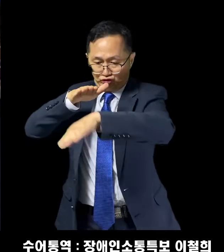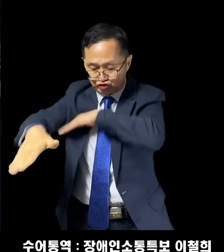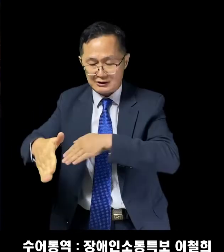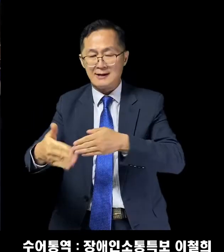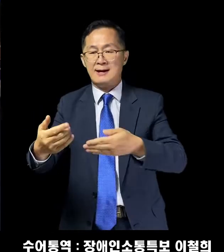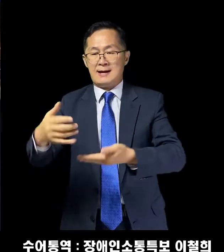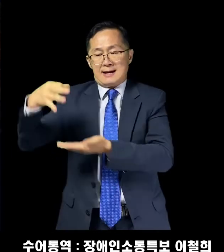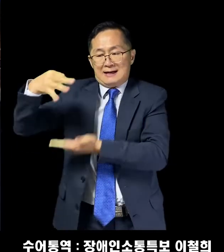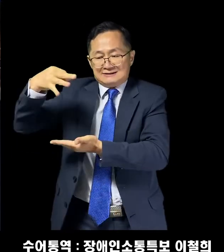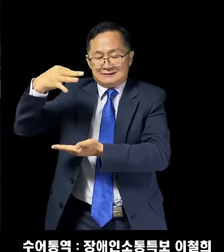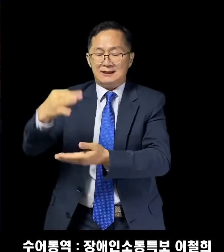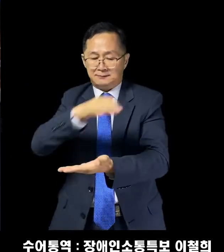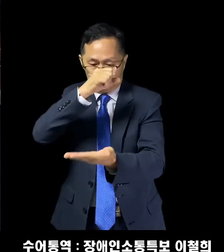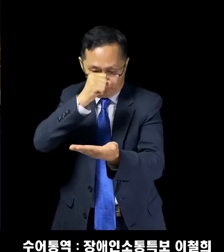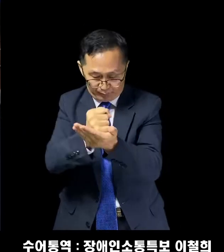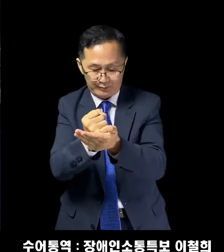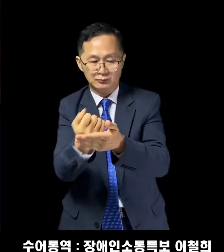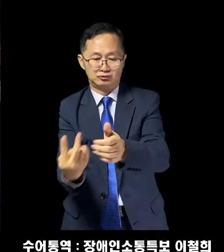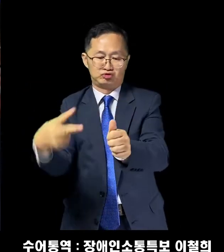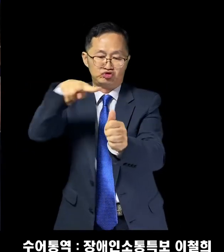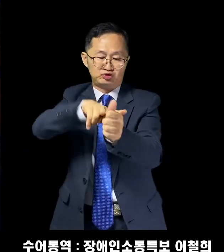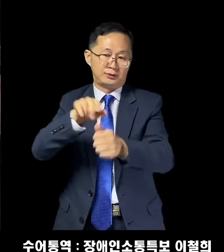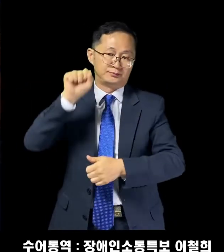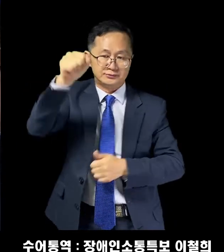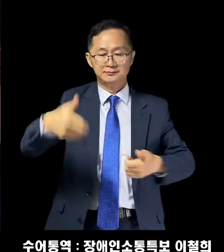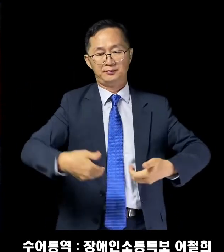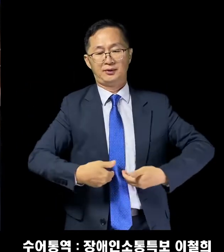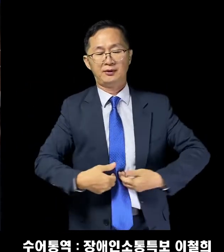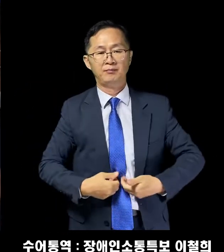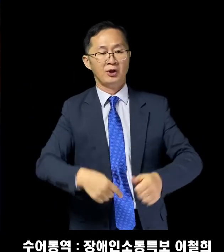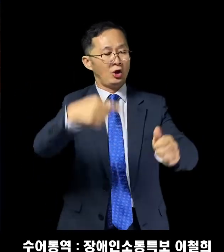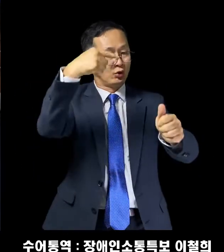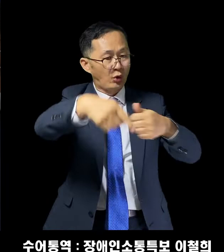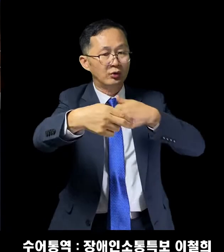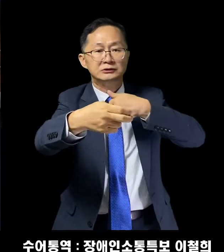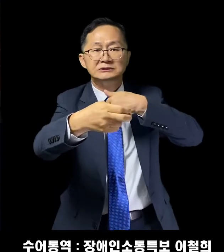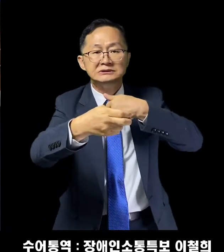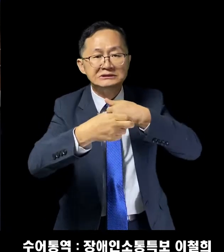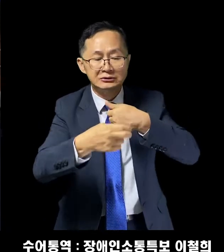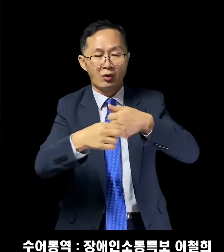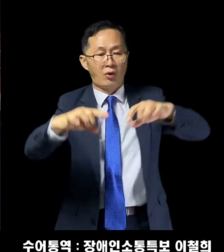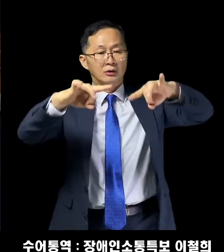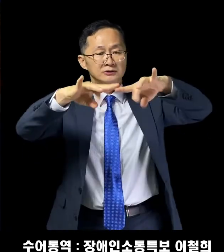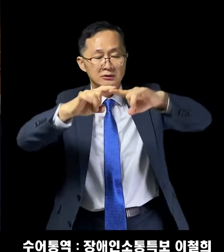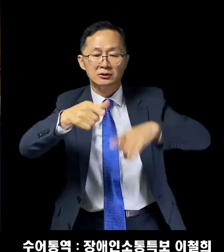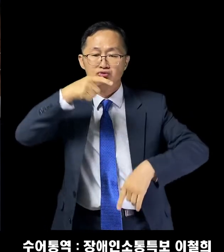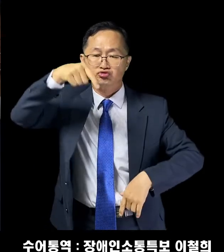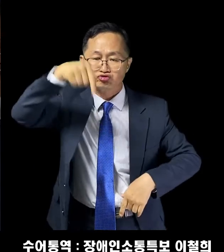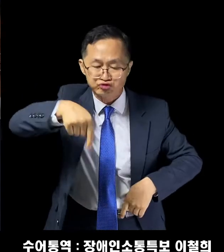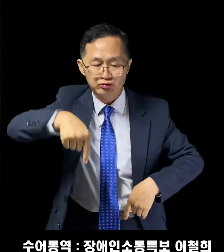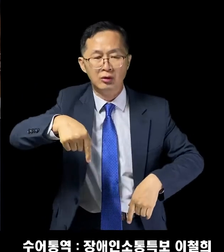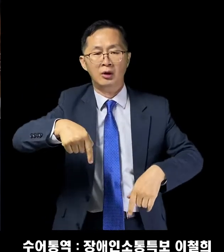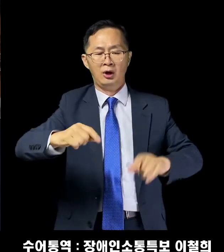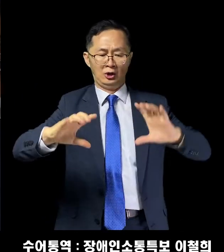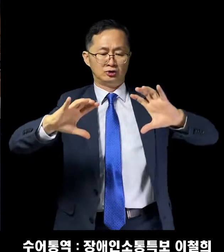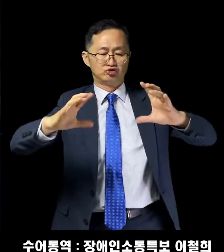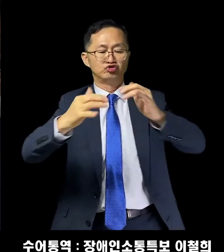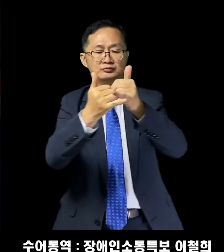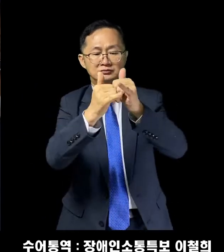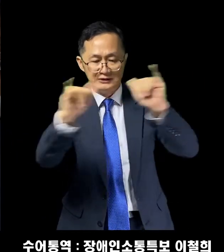것입니다 교육, 의료, 전기, 수도 등은 국민생활에 필수적인